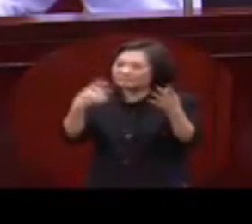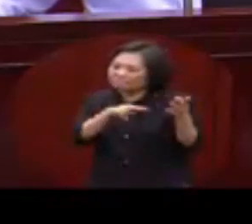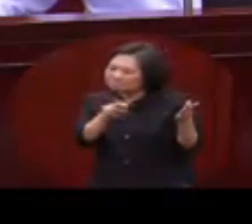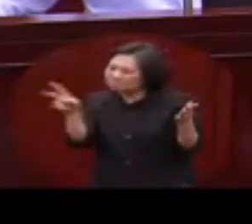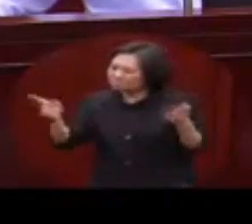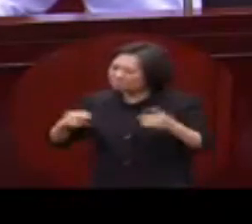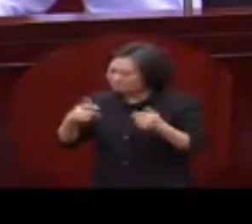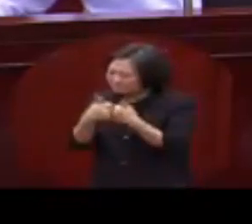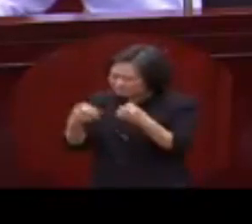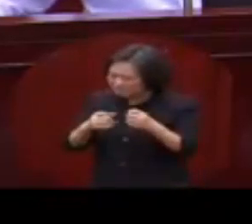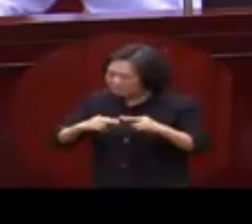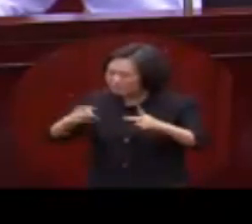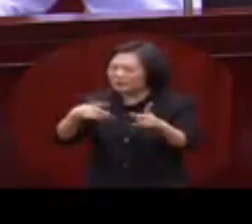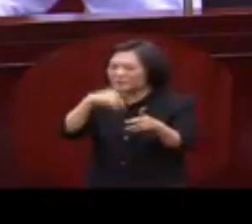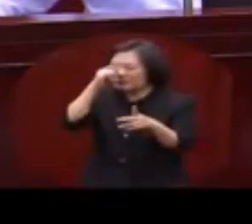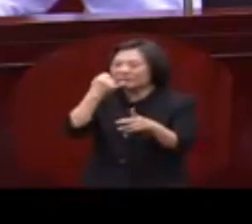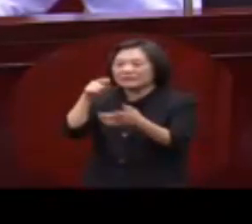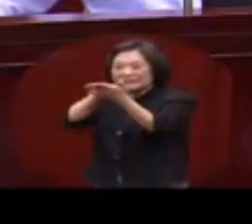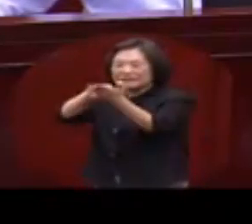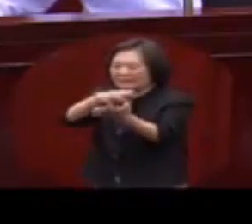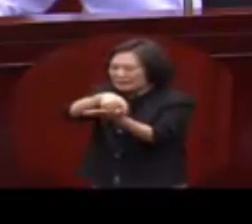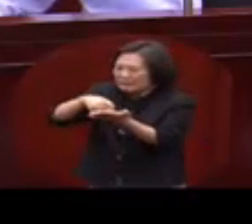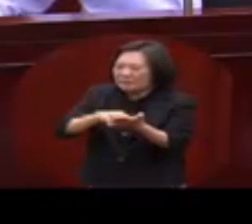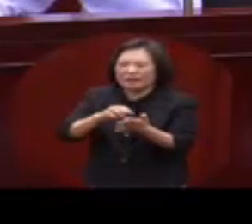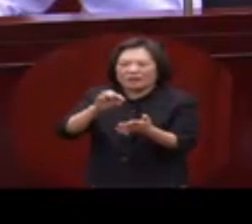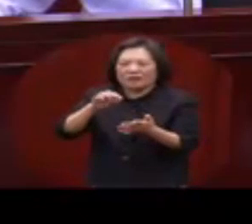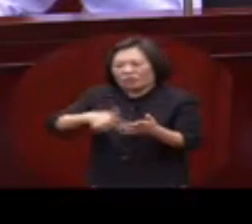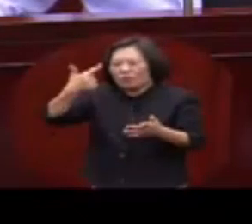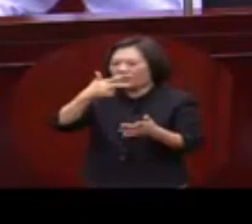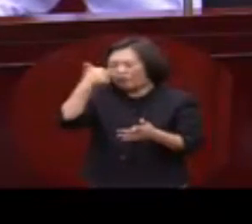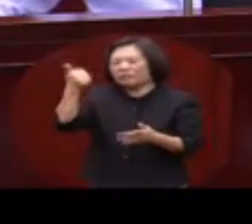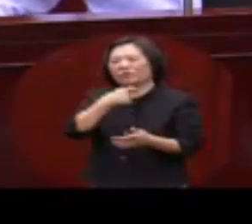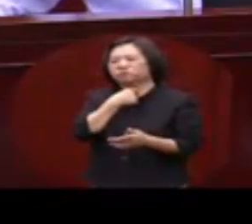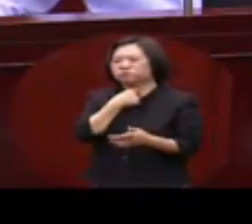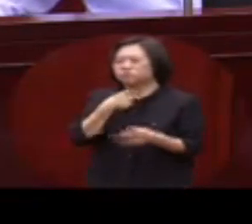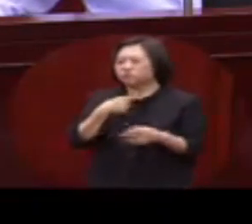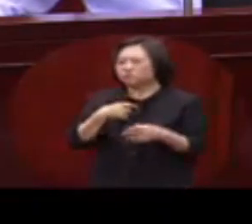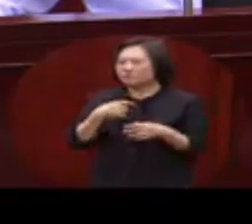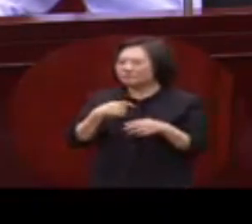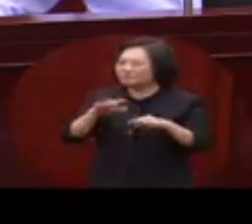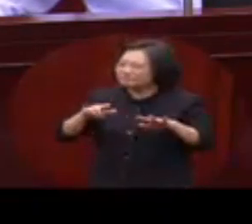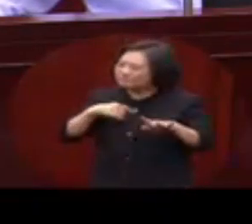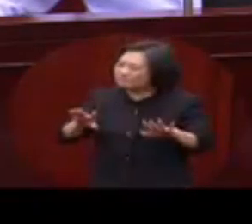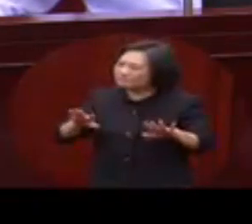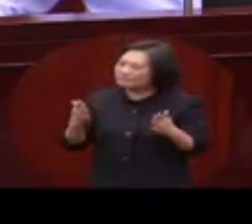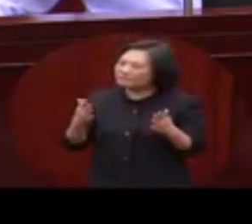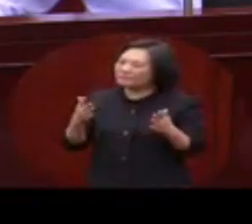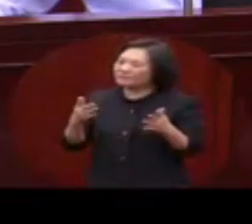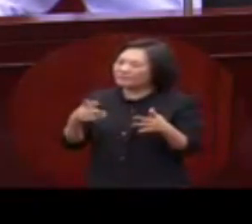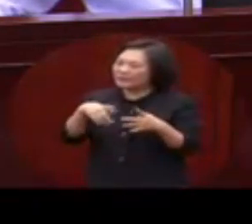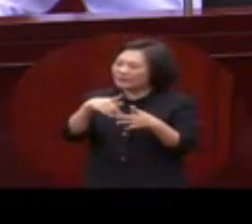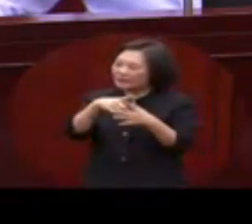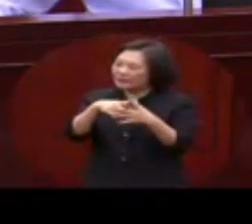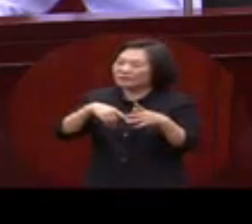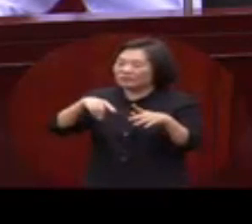新。我希望说整个都更的流程还是让老百姓更方便。所以我们目前是这样的，大概有符合 100% 的人，但是口号